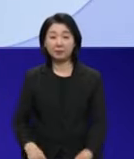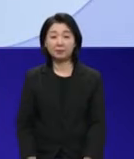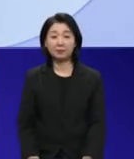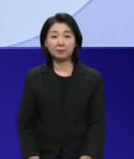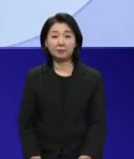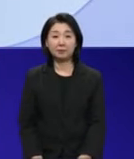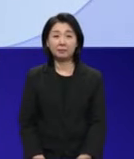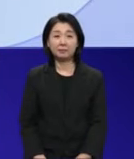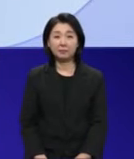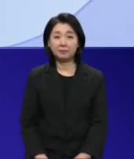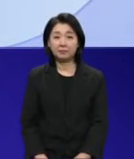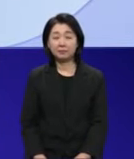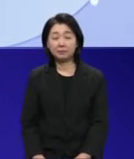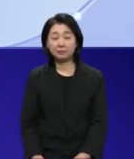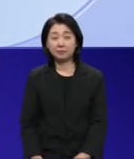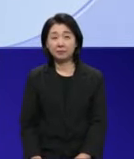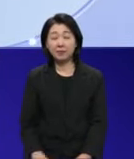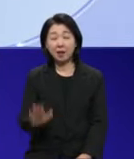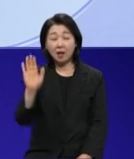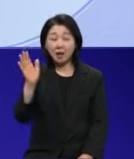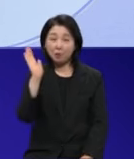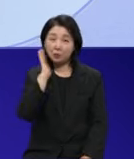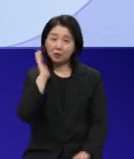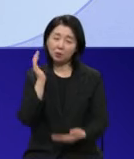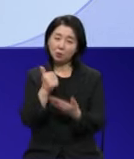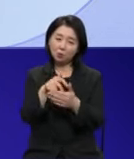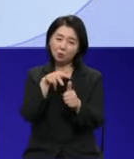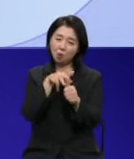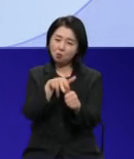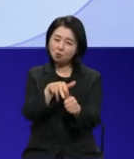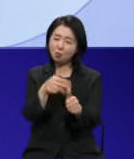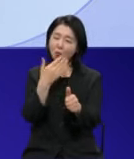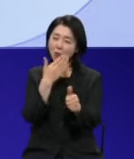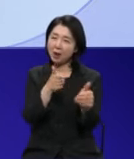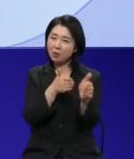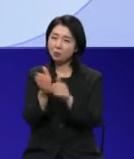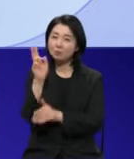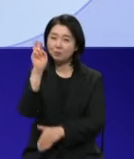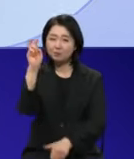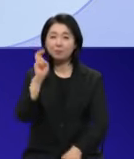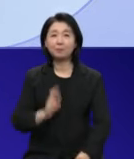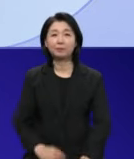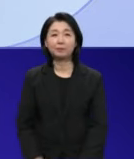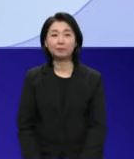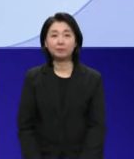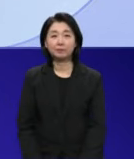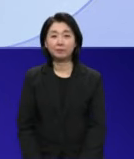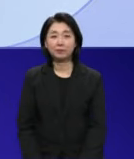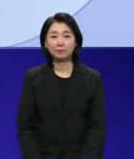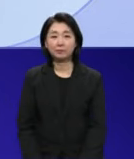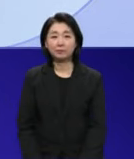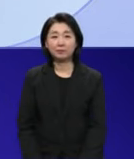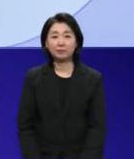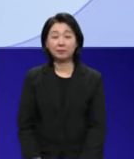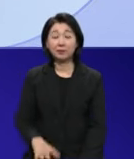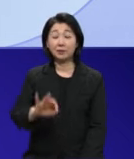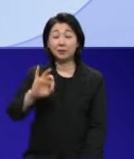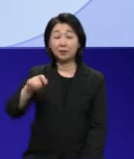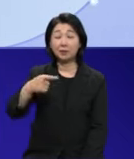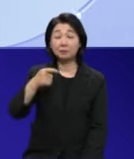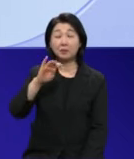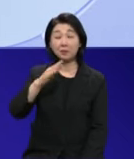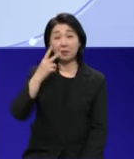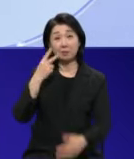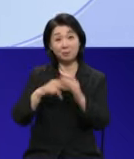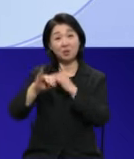당권에 대한 부분이나 또 차기 대권에 대한 준비도 하지 않을까 이렇게 전망을 좀 해 볼 수 있을 것 같습니다네 JTBC 비전 제의 예측